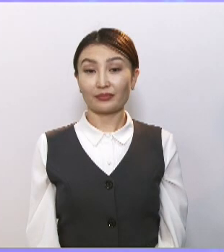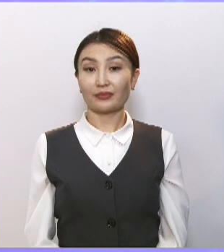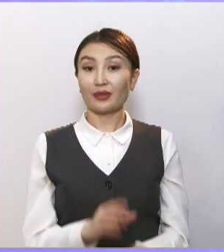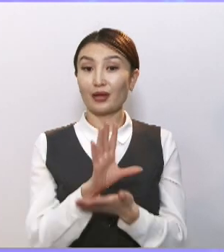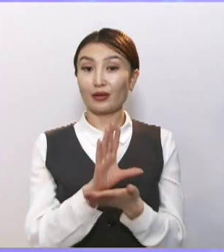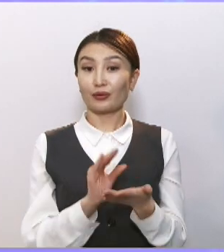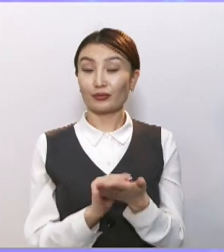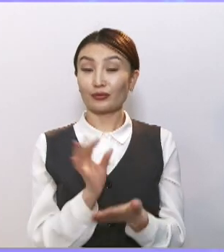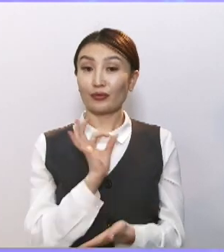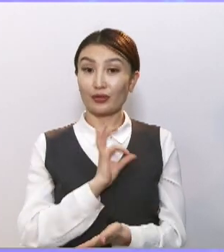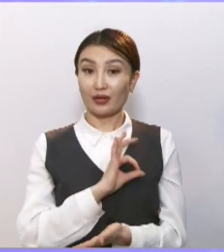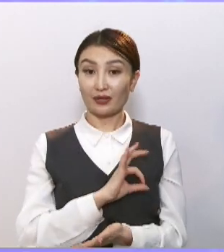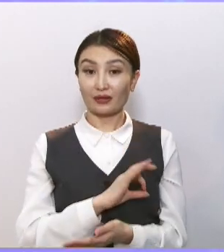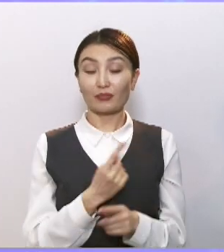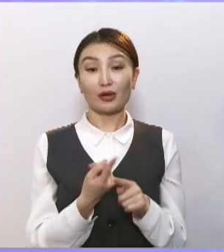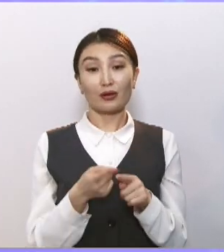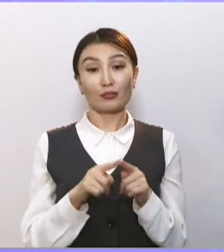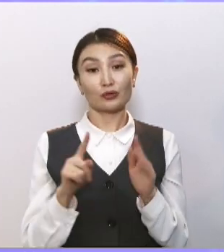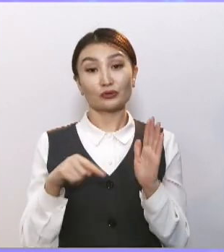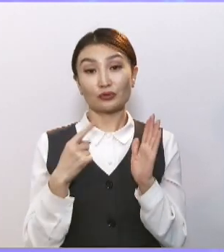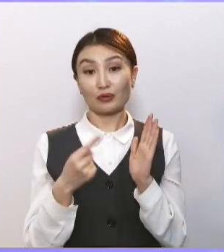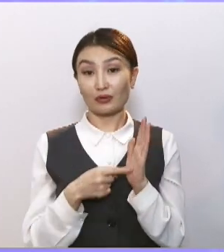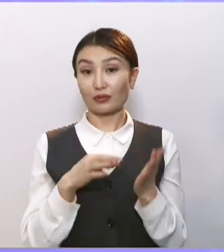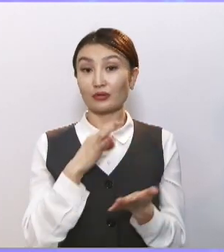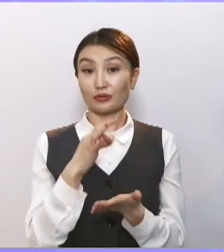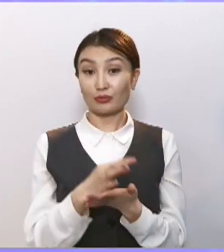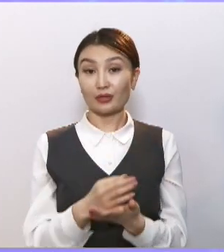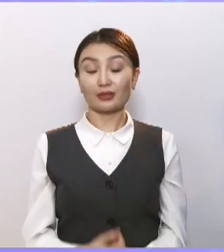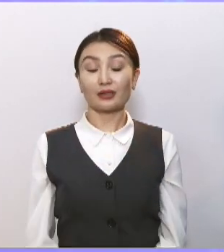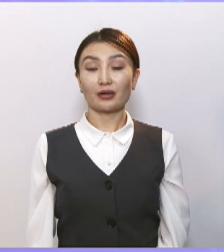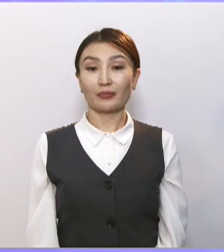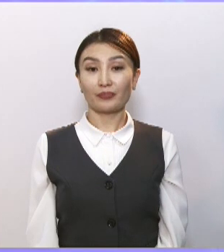Үлгүгө таянып, бул суроолорго жооп бергиле.